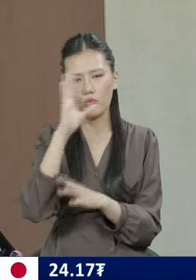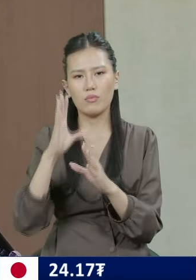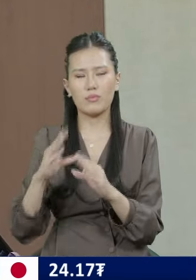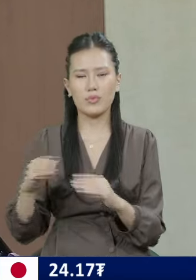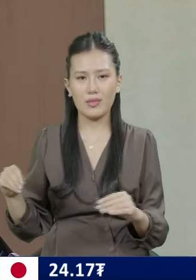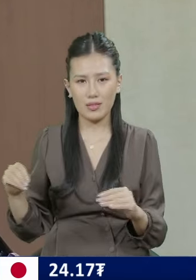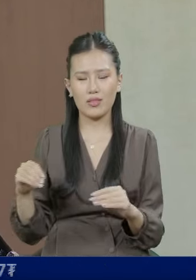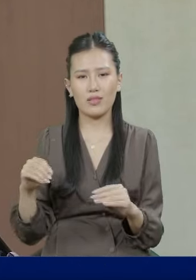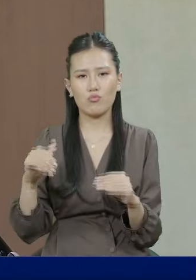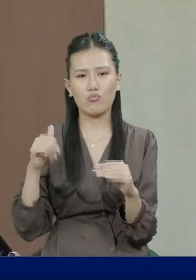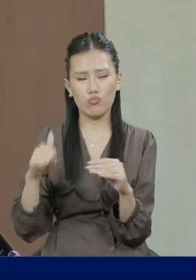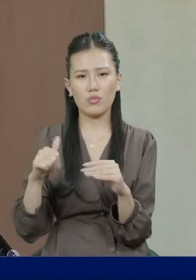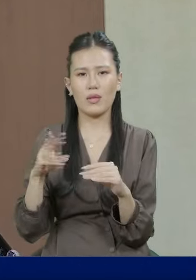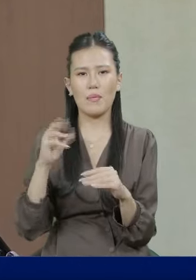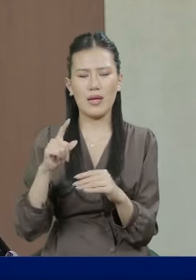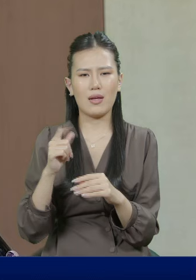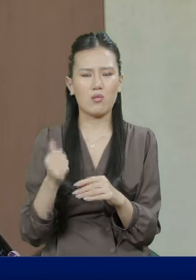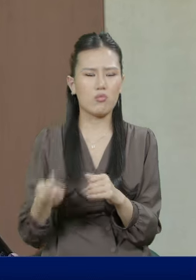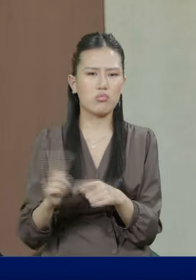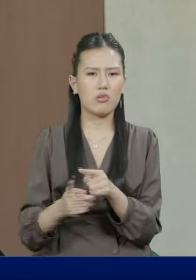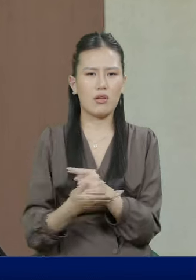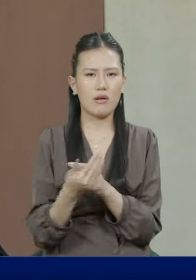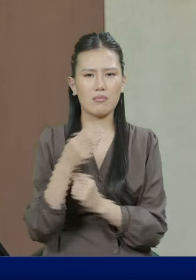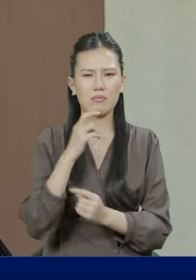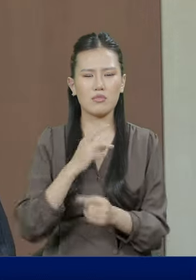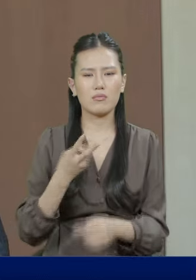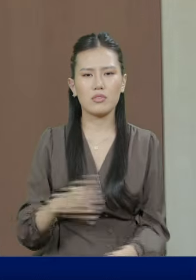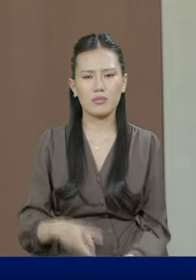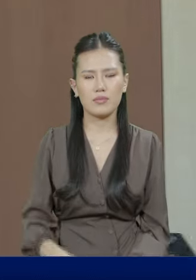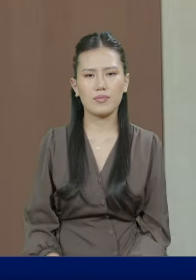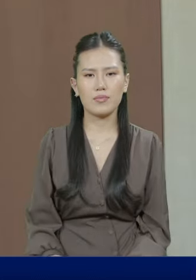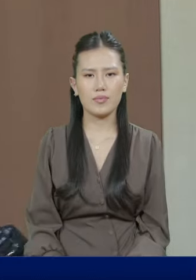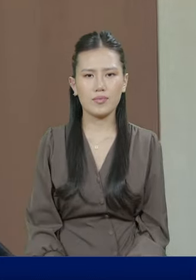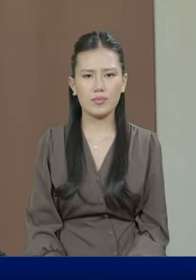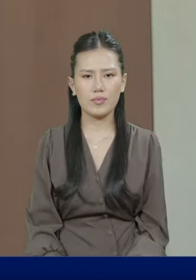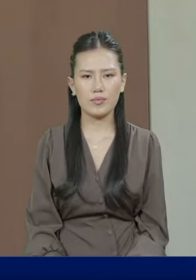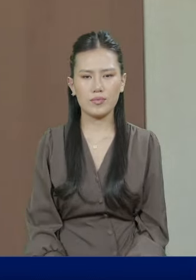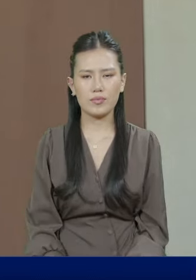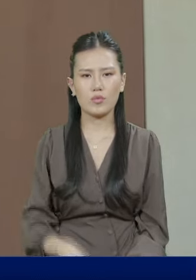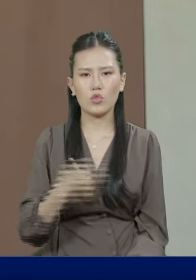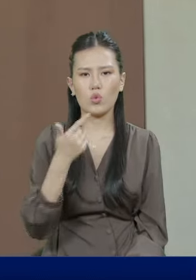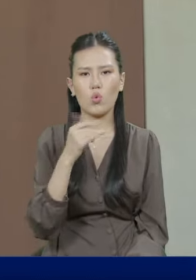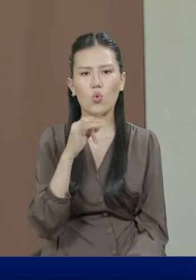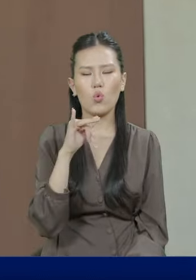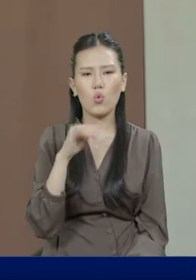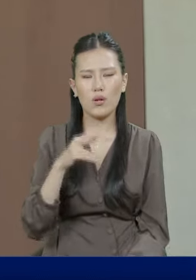бол нэмэлт дарамт орж эрсдлийг нэмэгдүүлж байна гэж хэлж болж байна. Гурилан бүтээгдэхүүний үн бол жилийн өсөлт